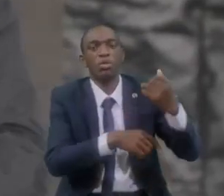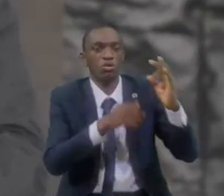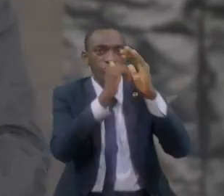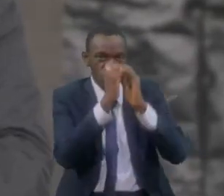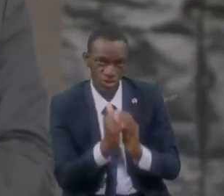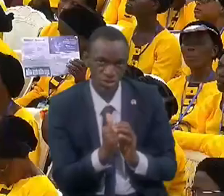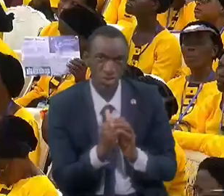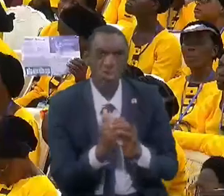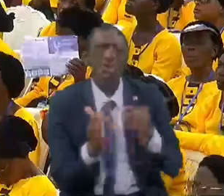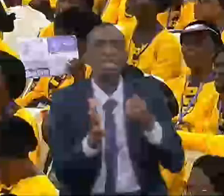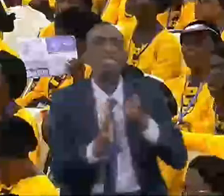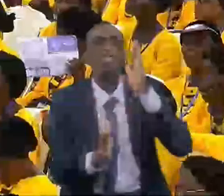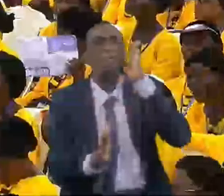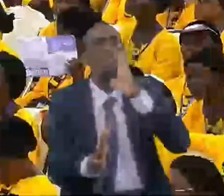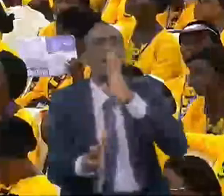Ce sera brisé.